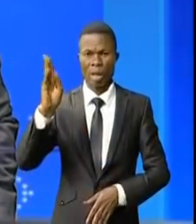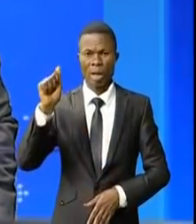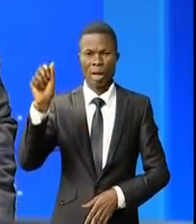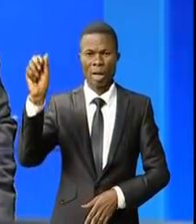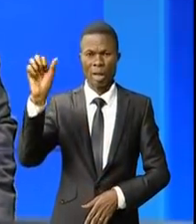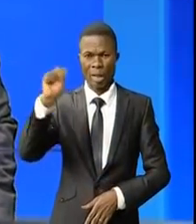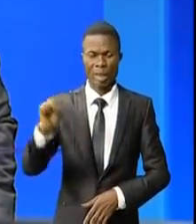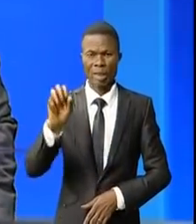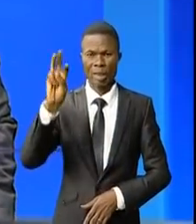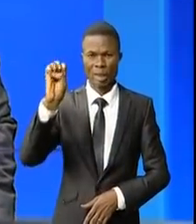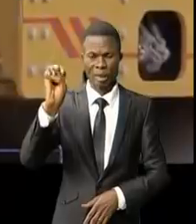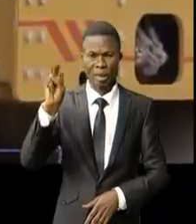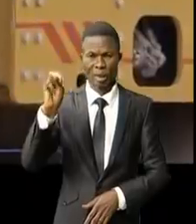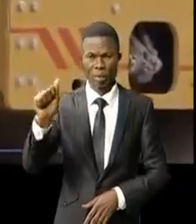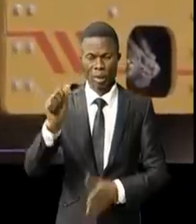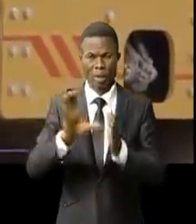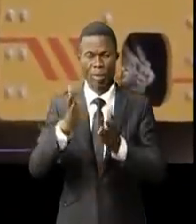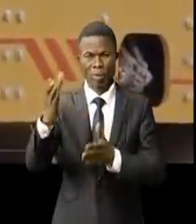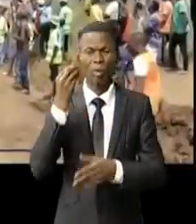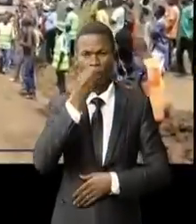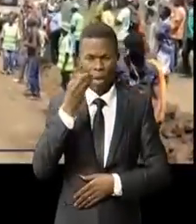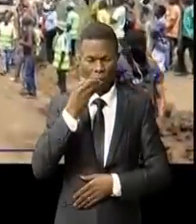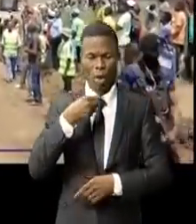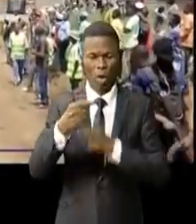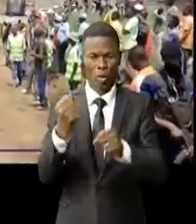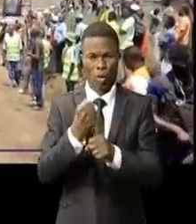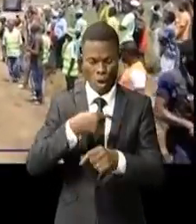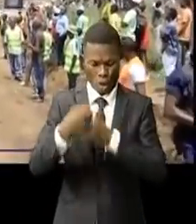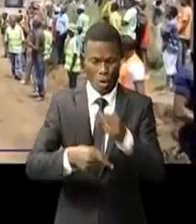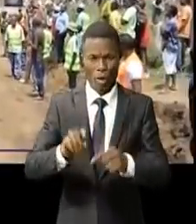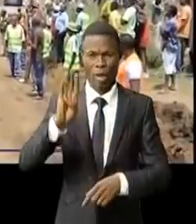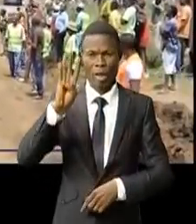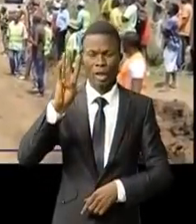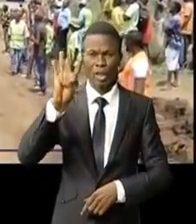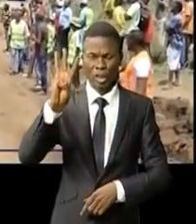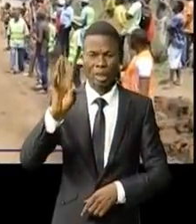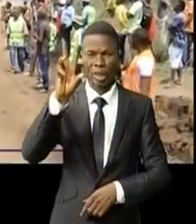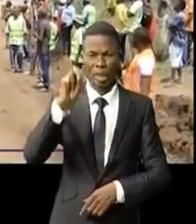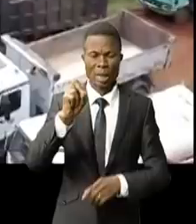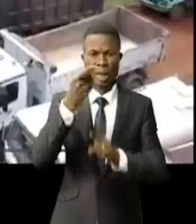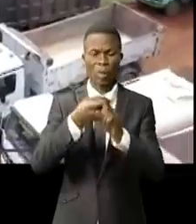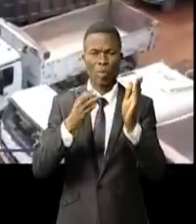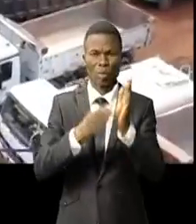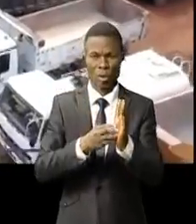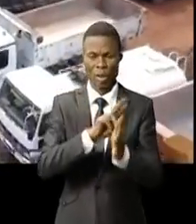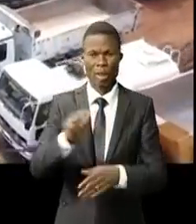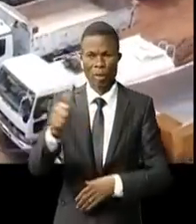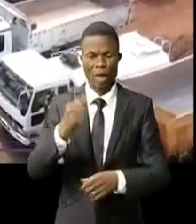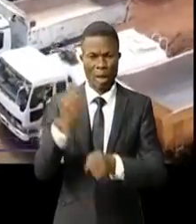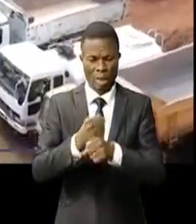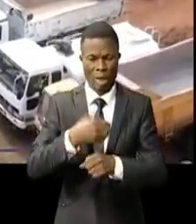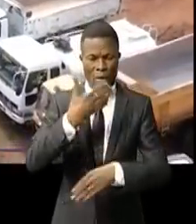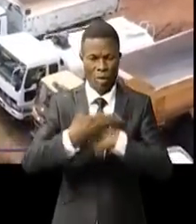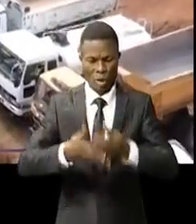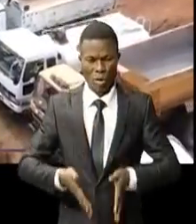Bunia-Kasema-Chonia. Regardez. De la parole à l'acte, lancement ce jeudi 30 septembre 2021 de travaux de réhabilitation de la